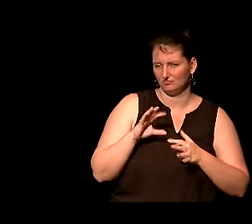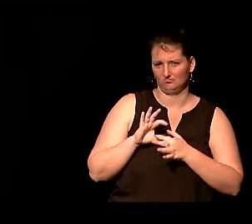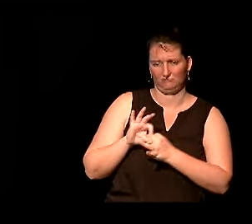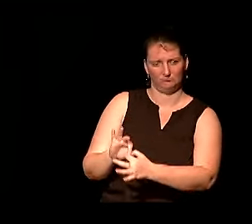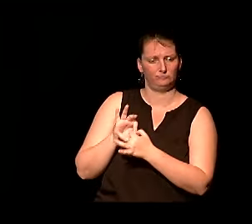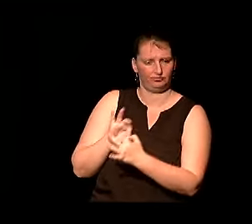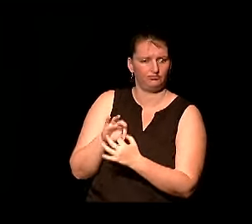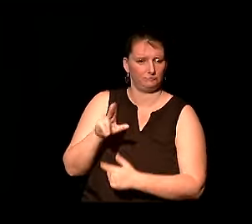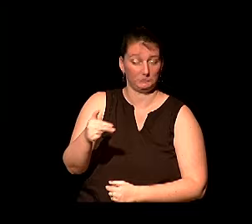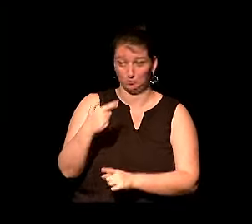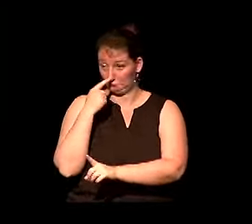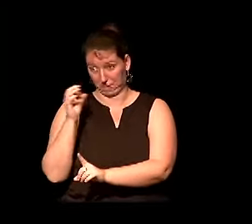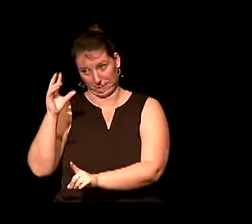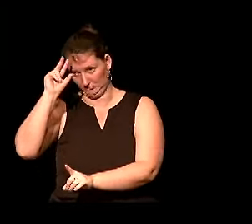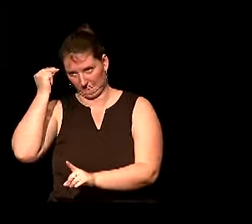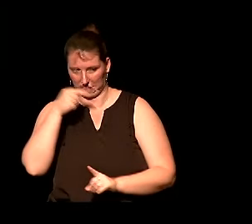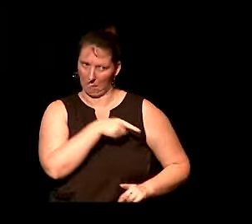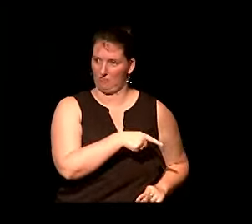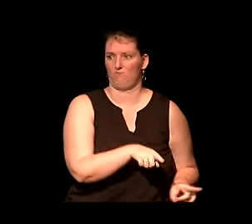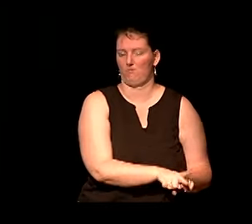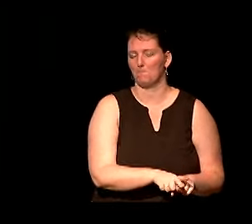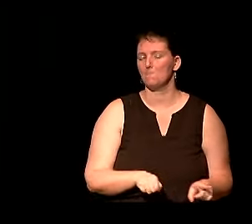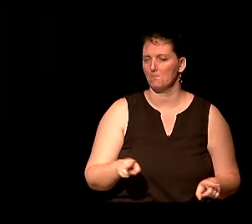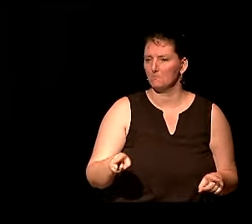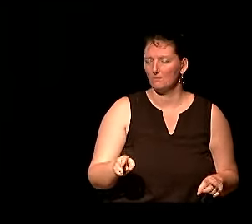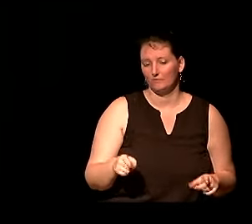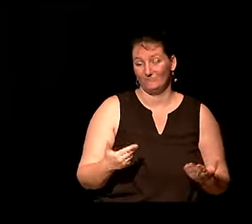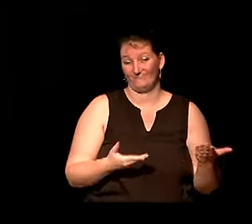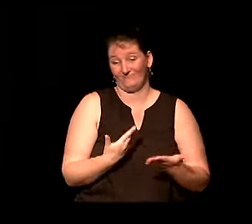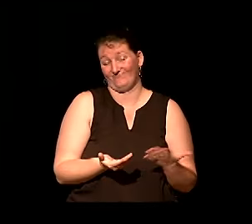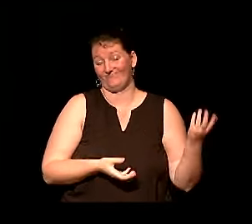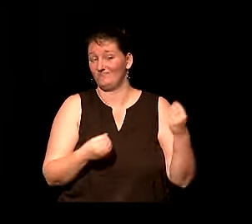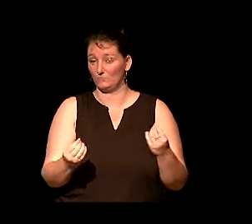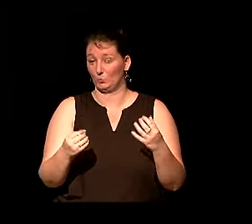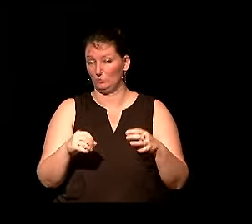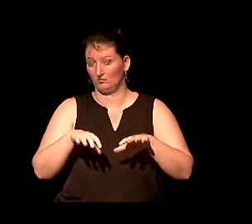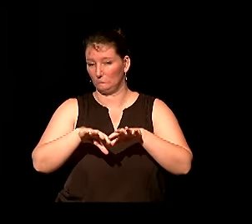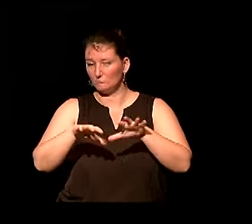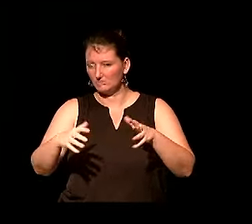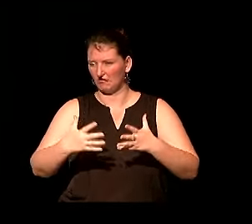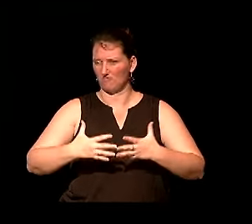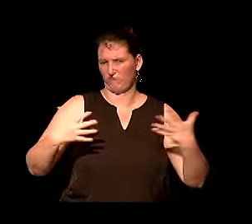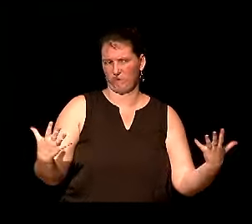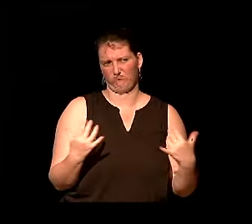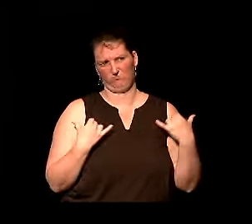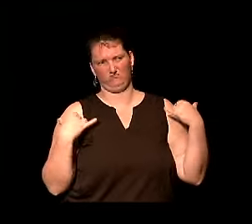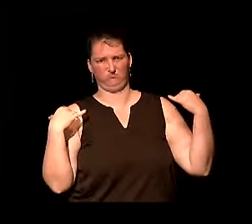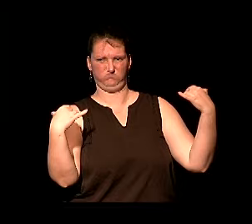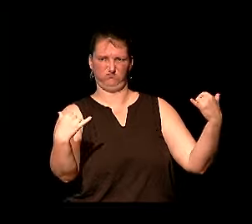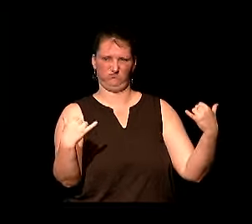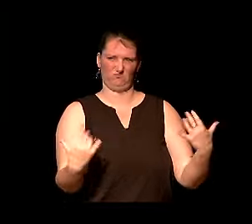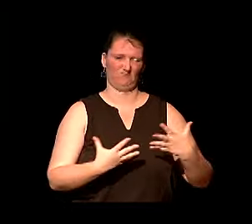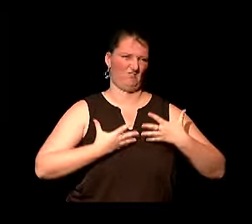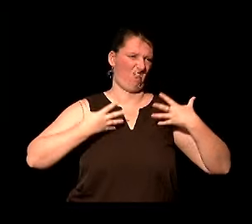nature que chez Cézanne, qui l'éloigne d'autant plus des paysages, je dirais, grandioses et